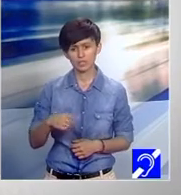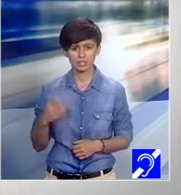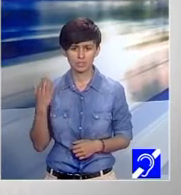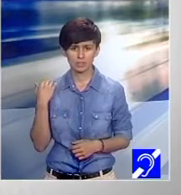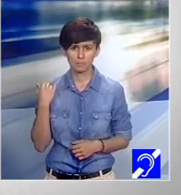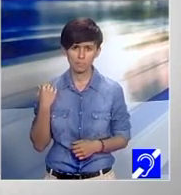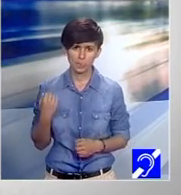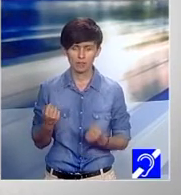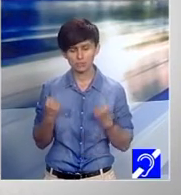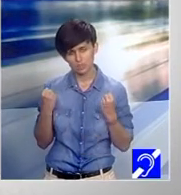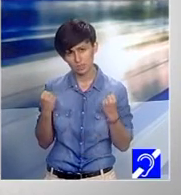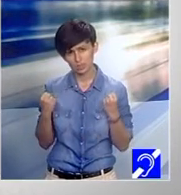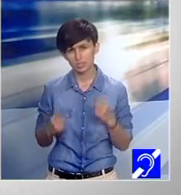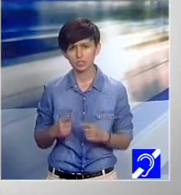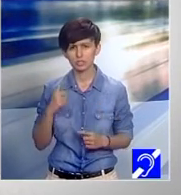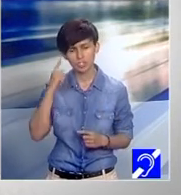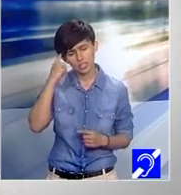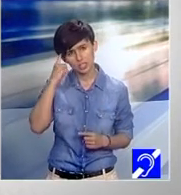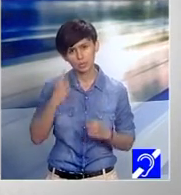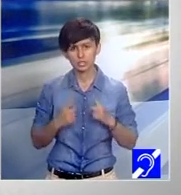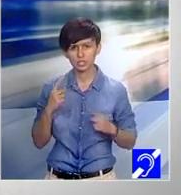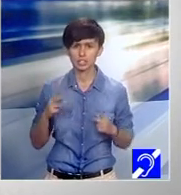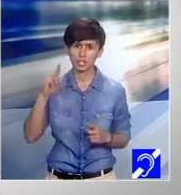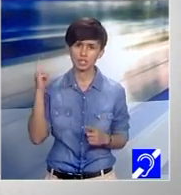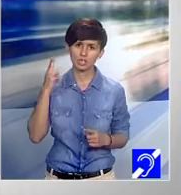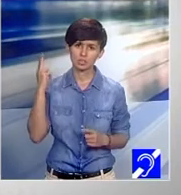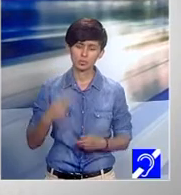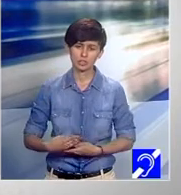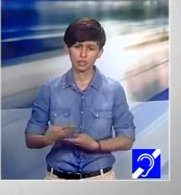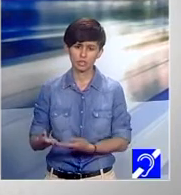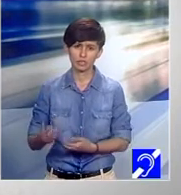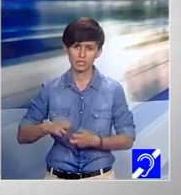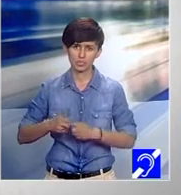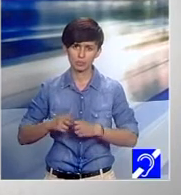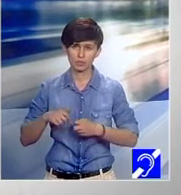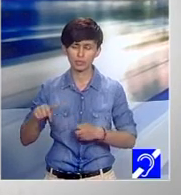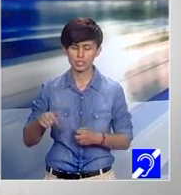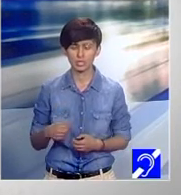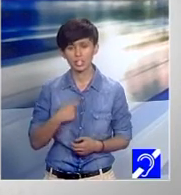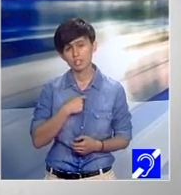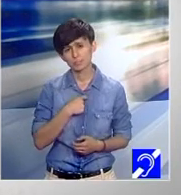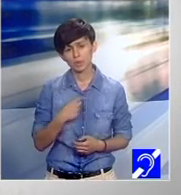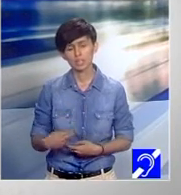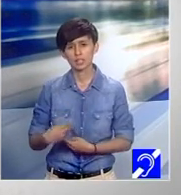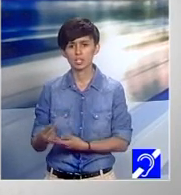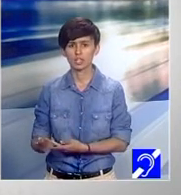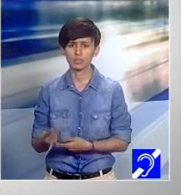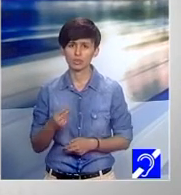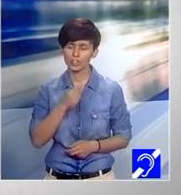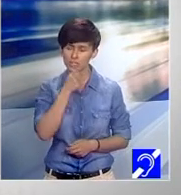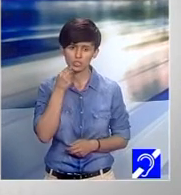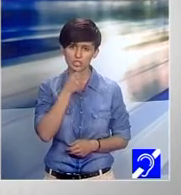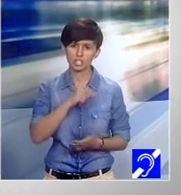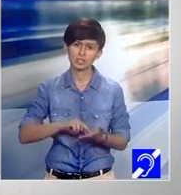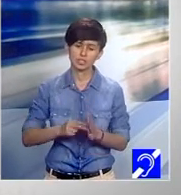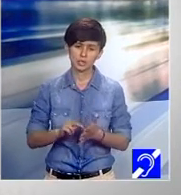ne-a dat această problemă, da, că apare aleatoriu în familie, probabil ne va da și șansa să o rezolvăm. Și atunci, cu capul sus, am reușit